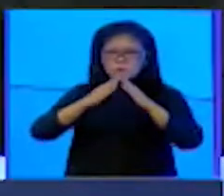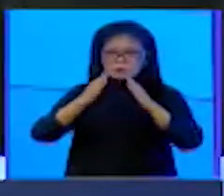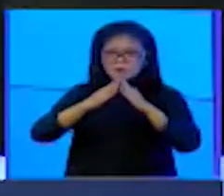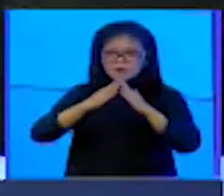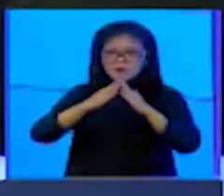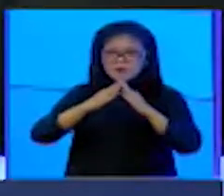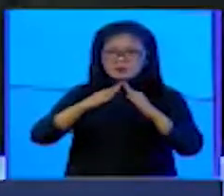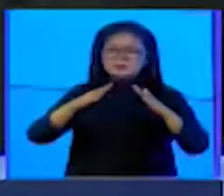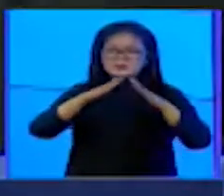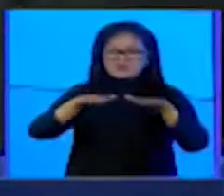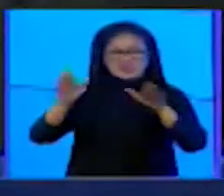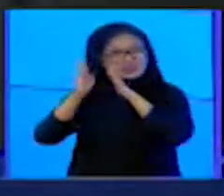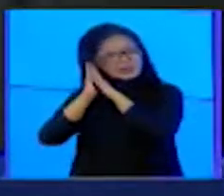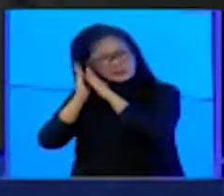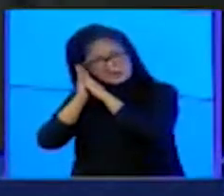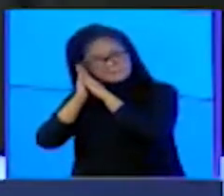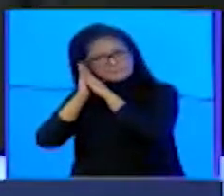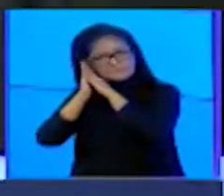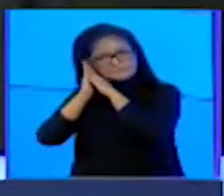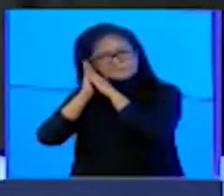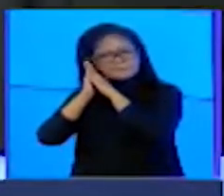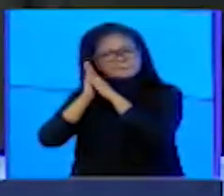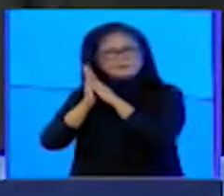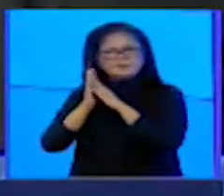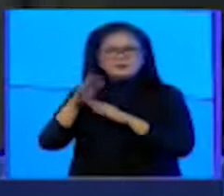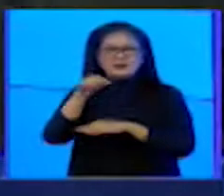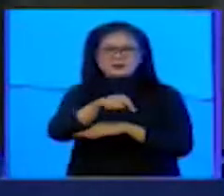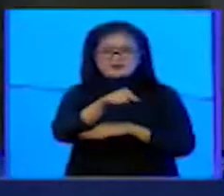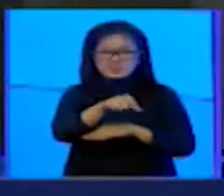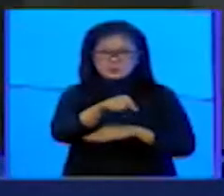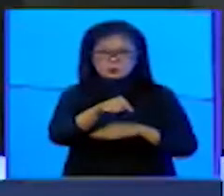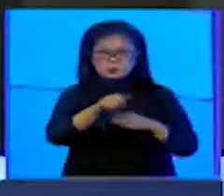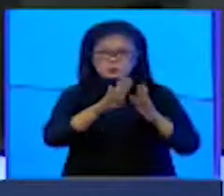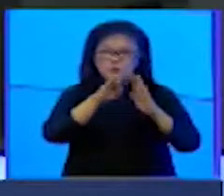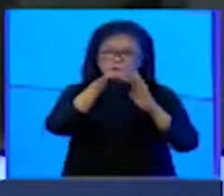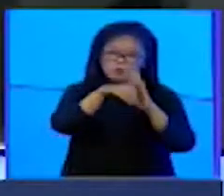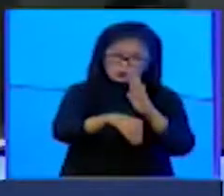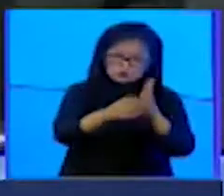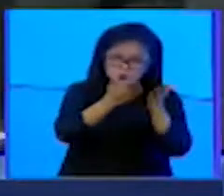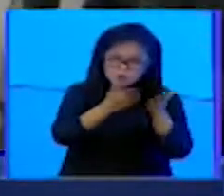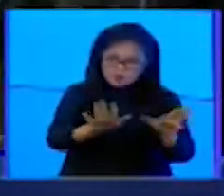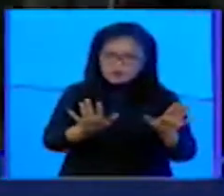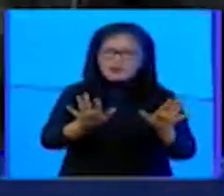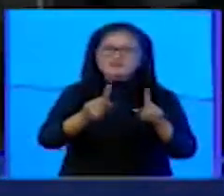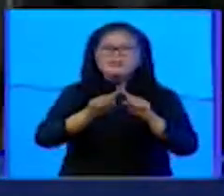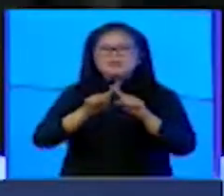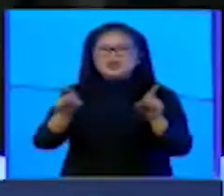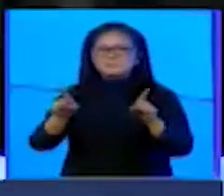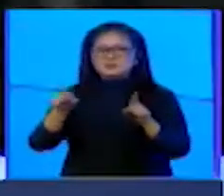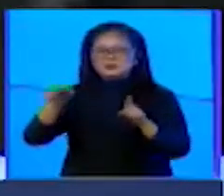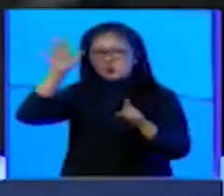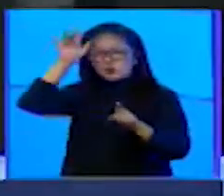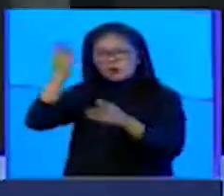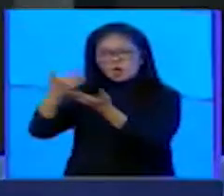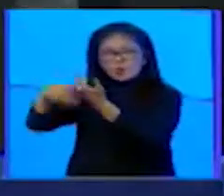maupun Rusunawa Gemawang itu sudah pulang, tapi ya itu tadi sudah diisi lagi oleh